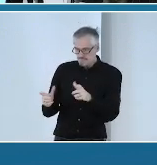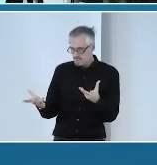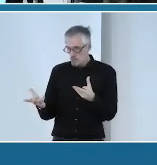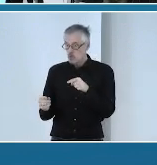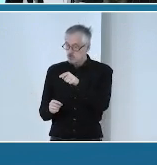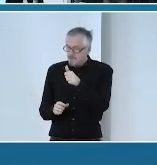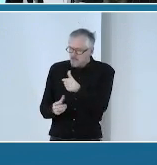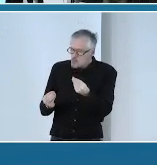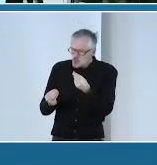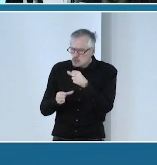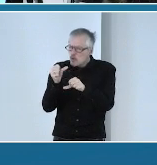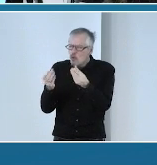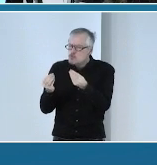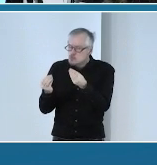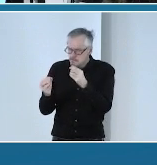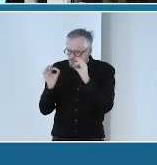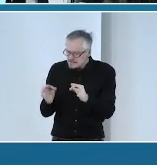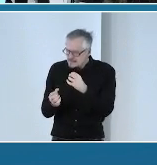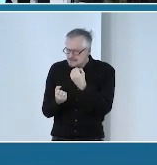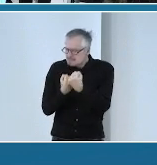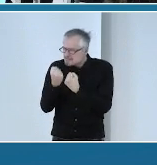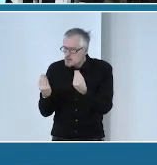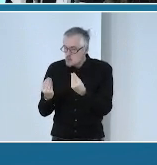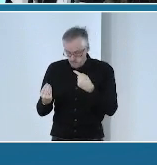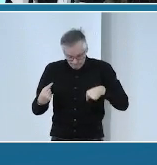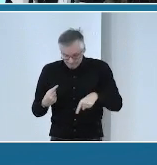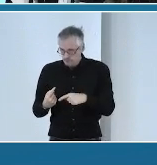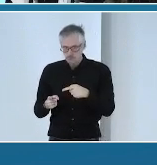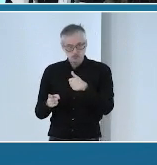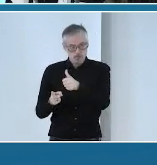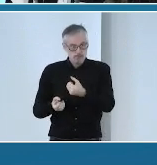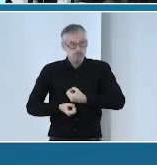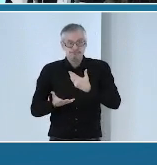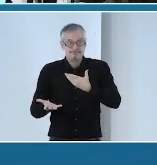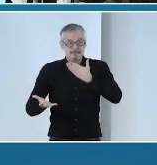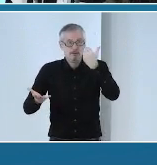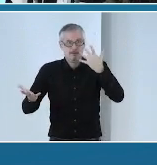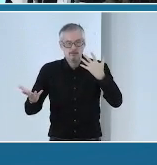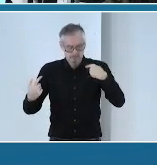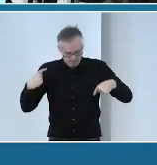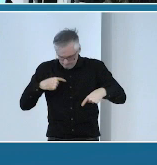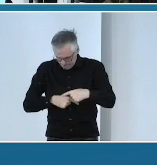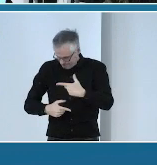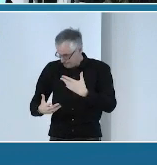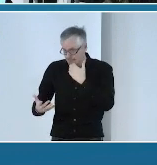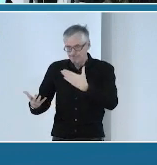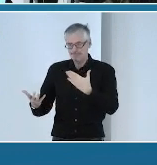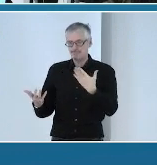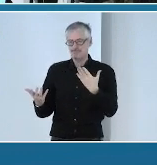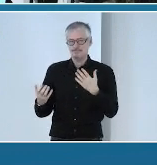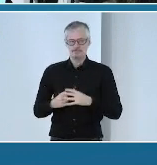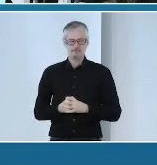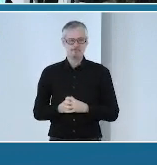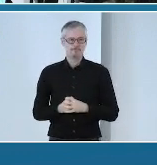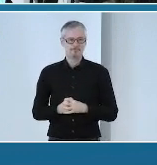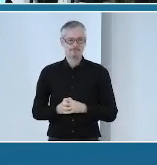où localiser. Voilà. Et donc, dans cette difficulté de localisation, on